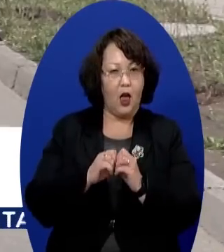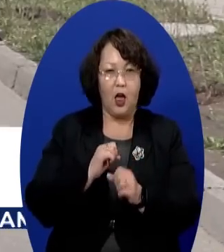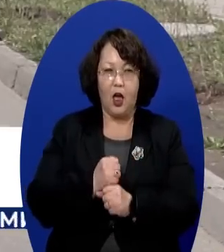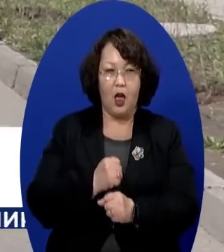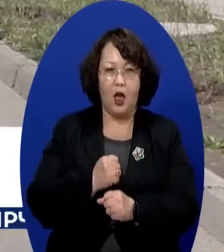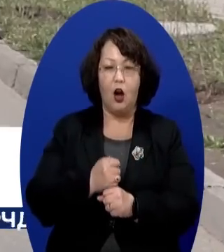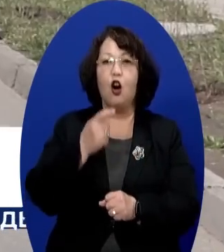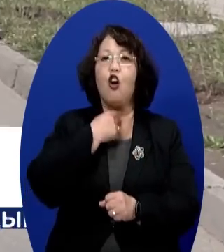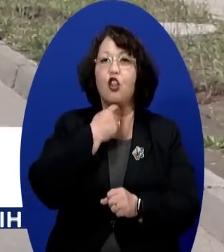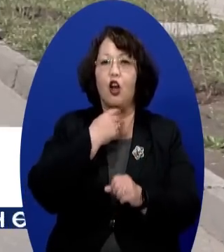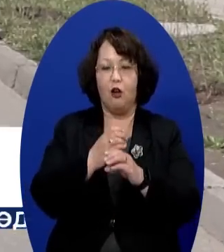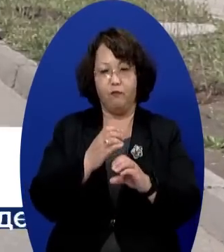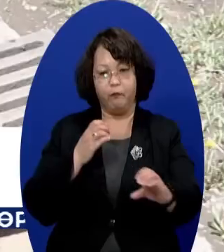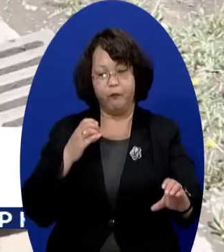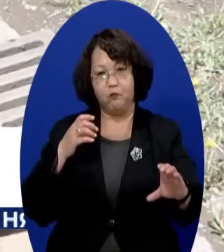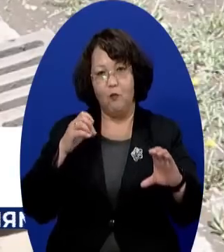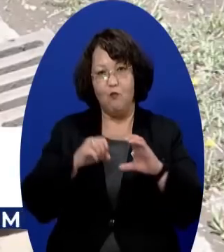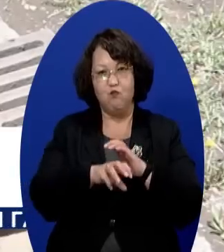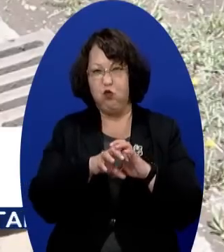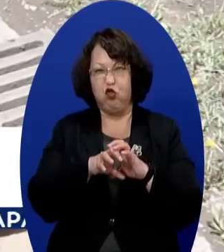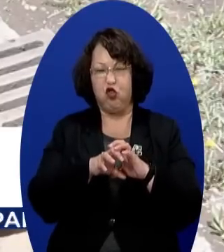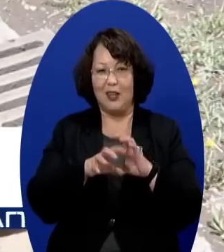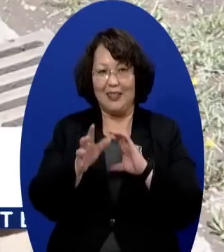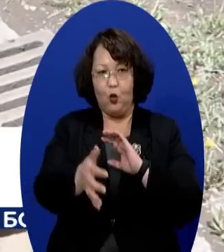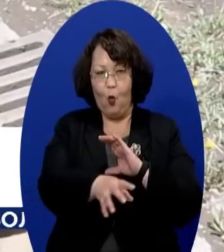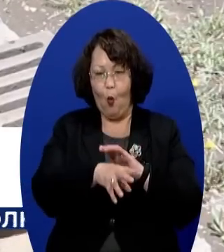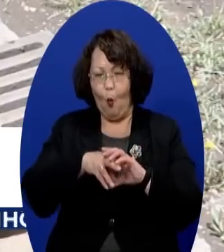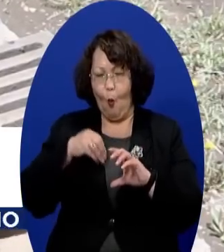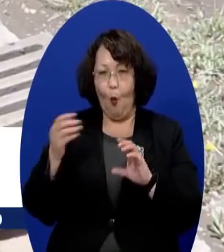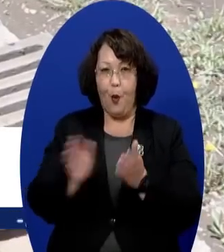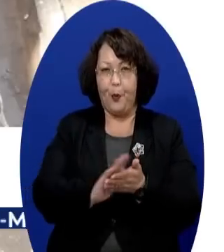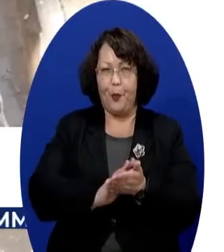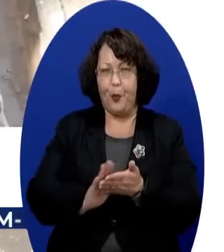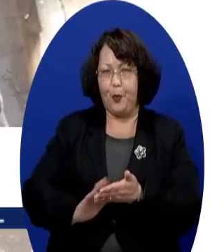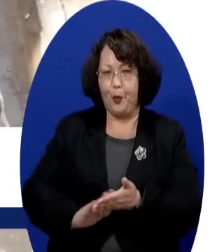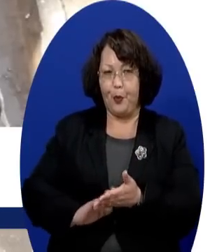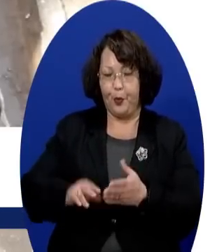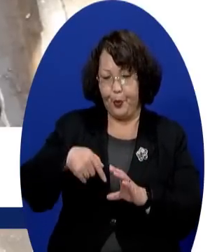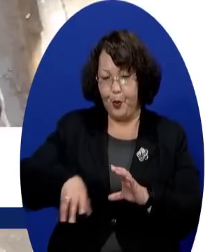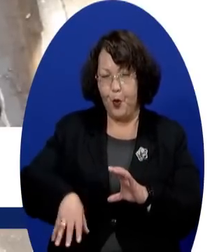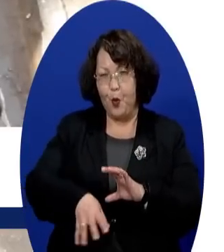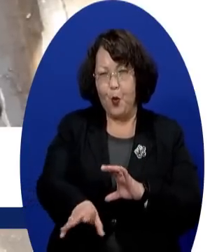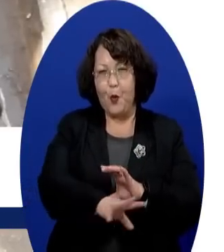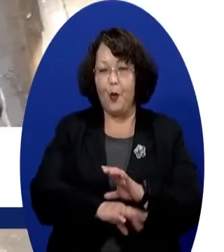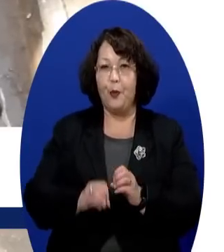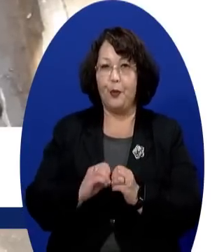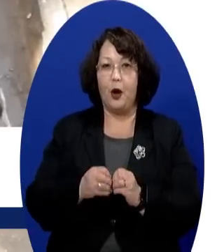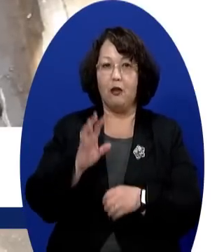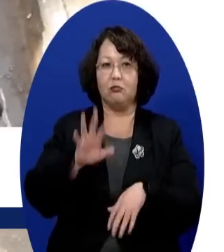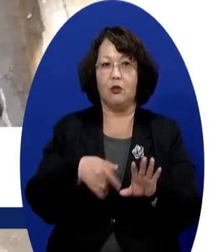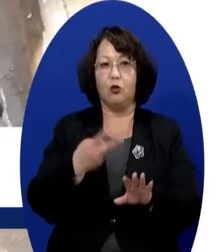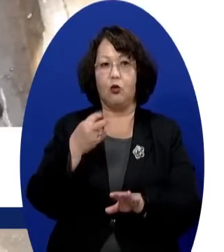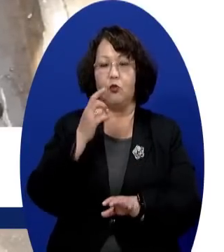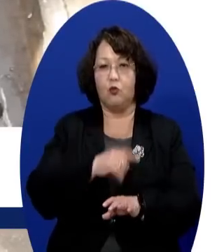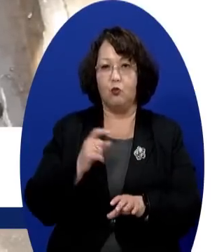цэвэрлэгийн ажлыг бол бид түрүүн тогтмол жилбэр хийж гүцэтгэдэг гэж хэлсэн. А үүний дагаад бол манайхаа 15-аас 20 хүний бүрэлдэхүүнтэй бол энэ шугам